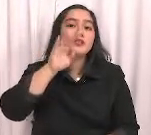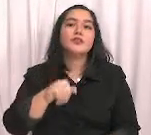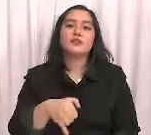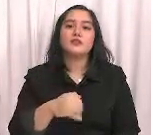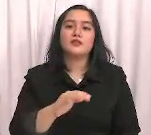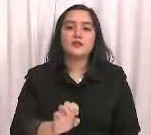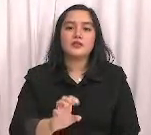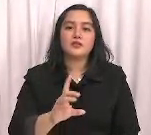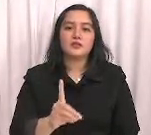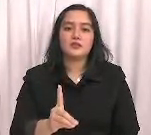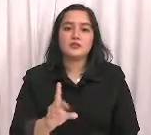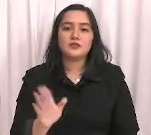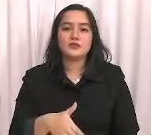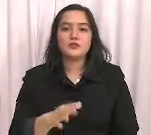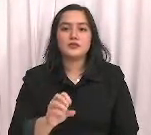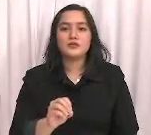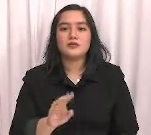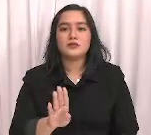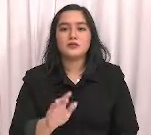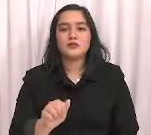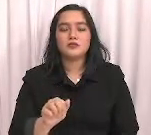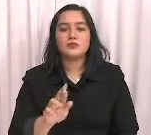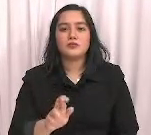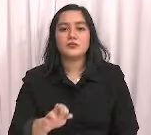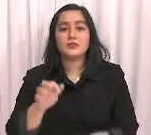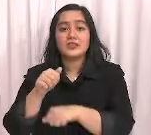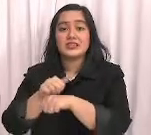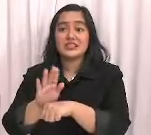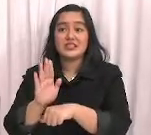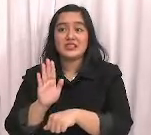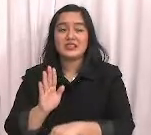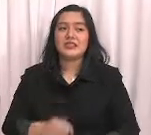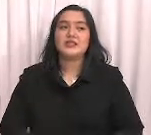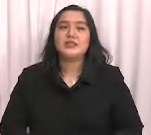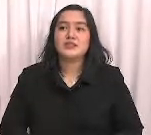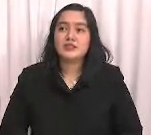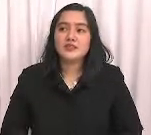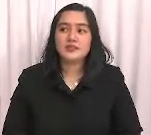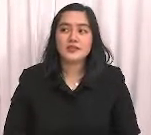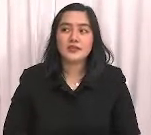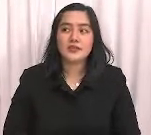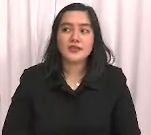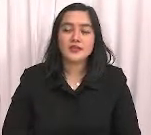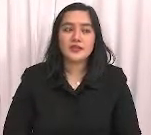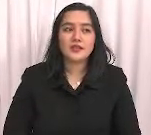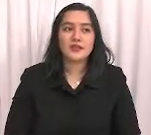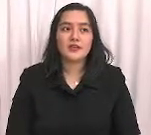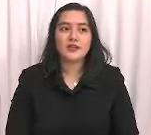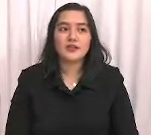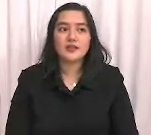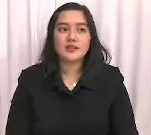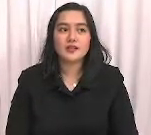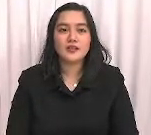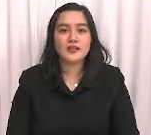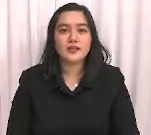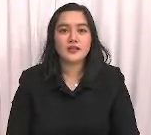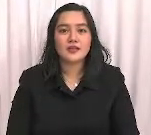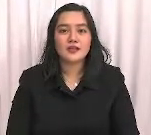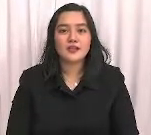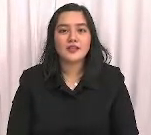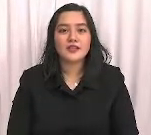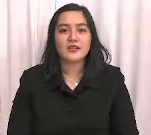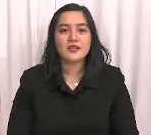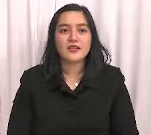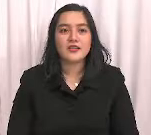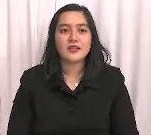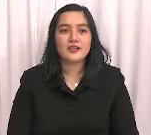Nagpadala siya ng anong tawag ba doon? Caricature, pero parang ano, eh. Parang, meme. Ha? Meme. Apo. Yeah. Meme. Na